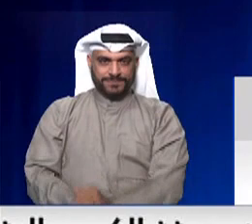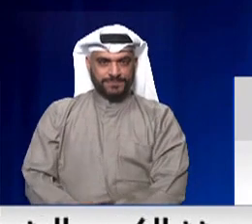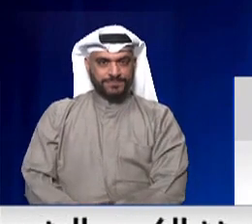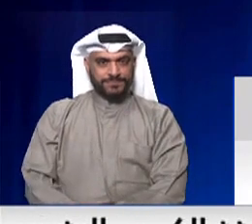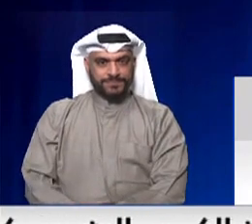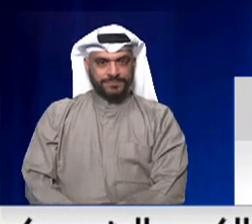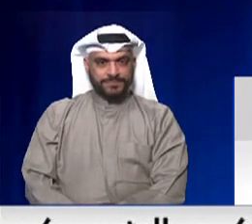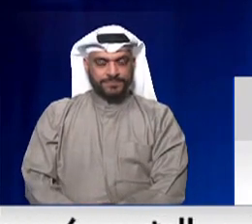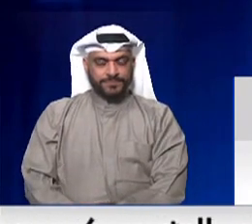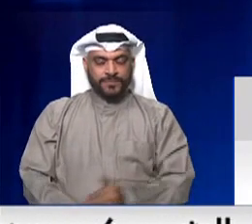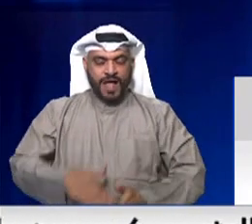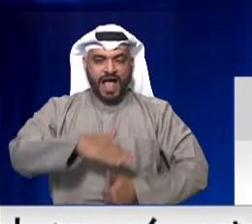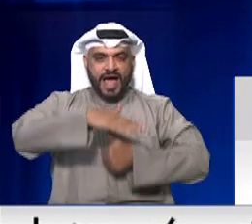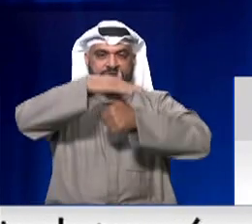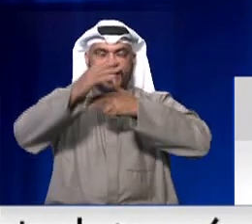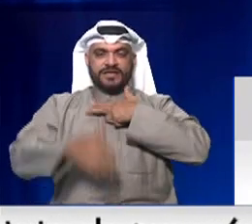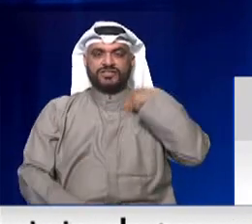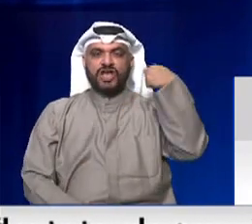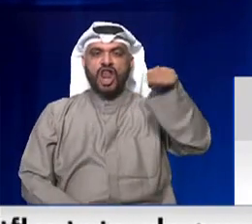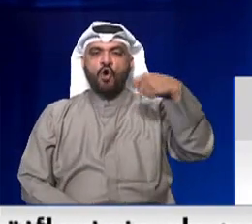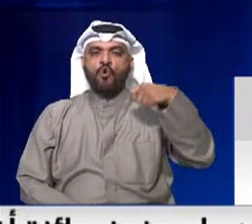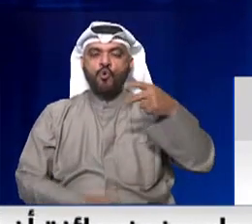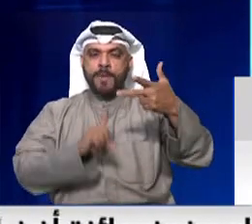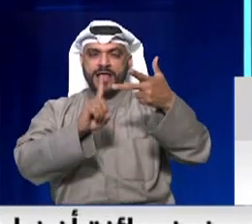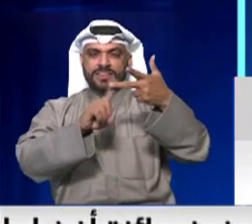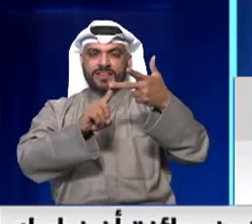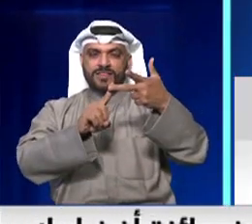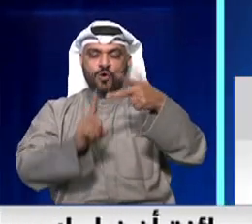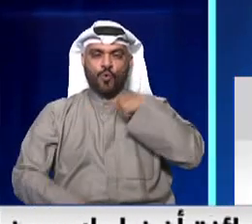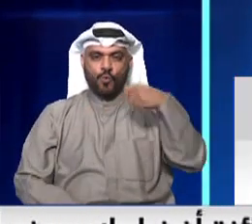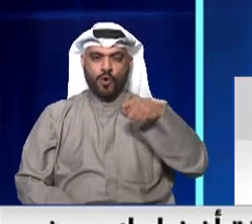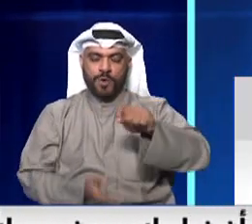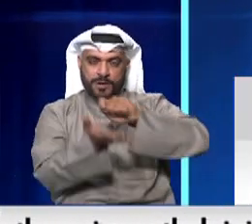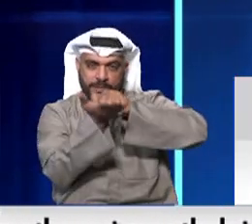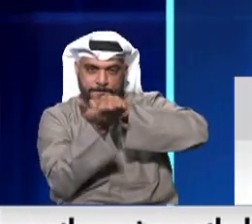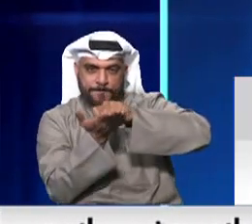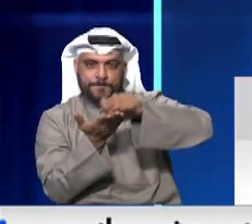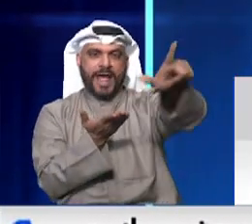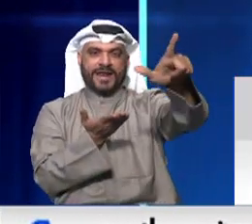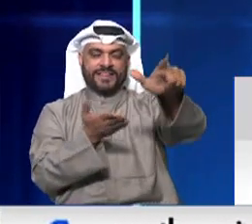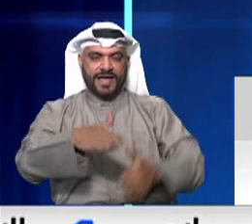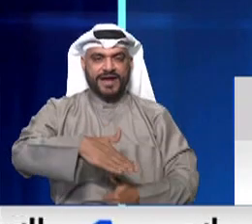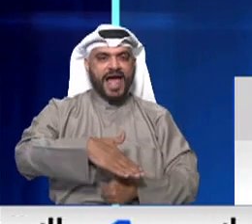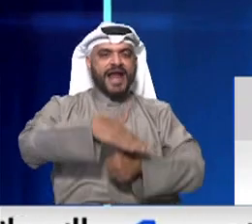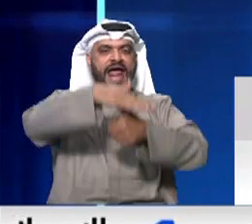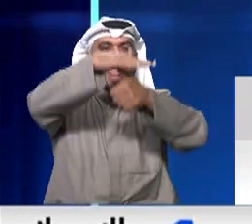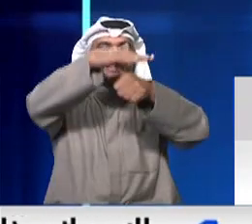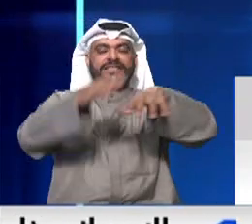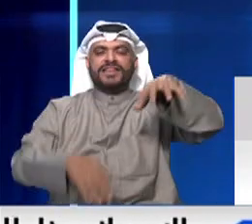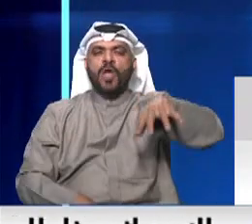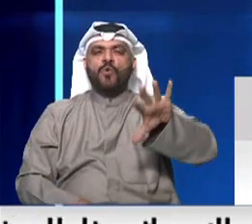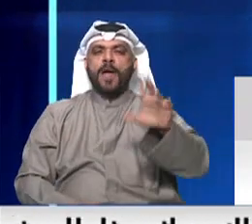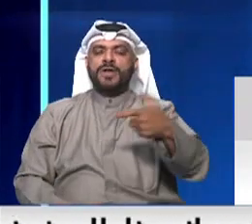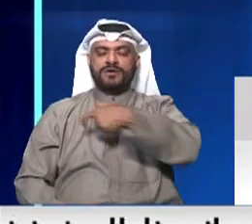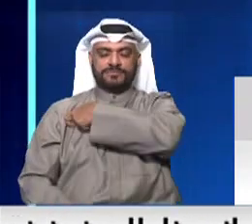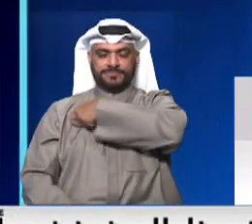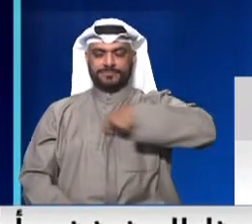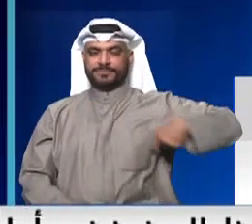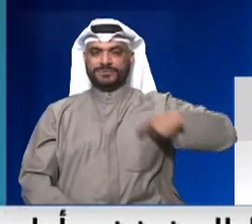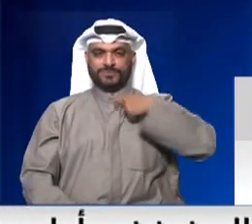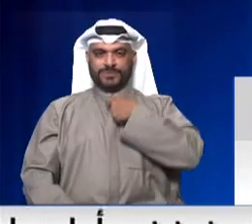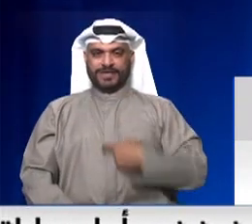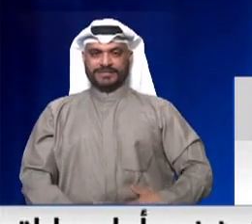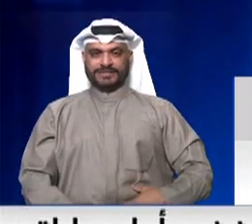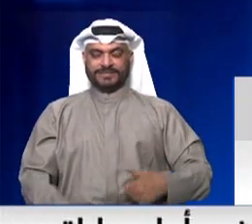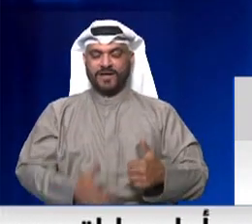بعث سمو الشيخ أحمد نواف الأحمد الصباح رئيس مجلس الوزراء حفظه الله ببرقية تهنئة إلى فخامة الرئيسة